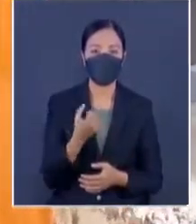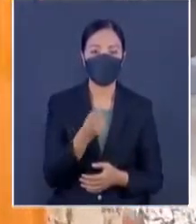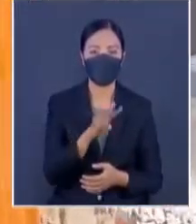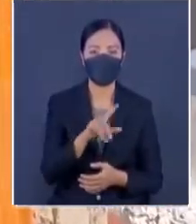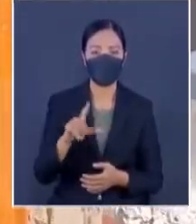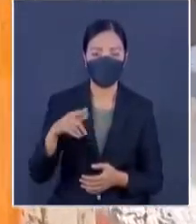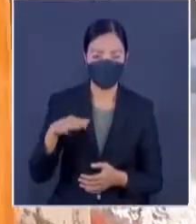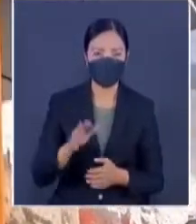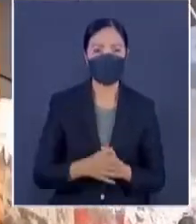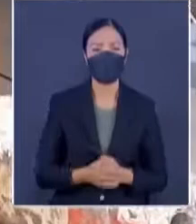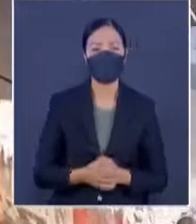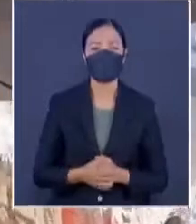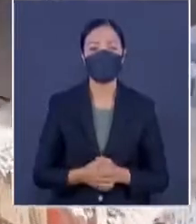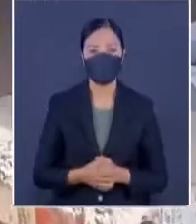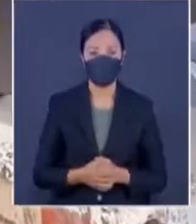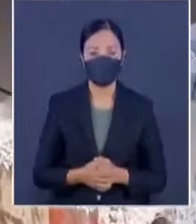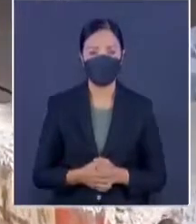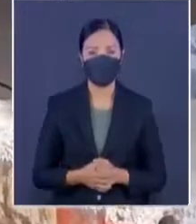14,176,339 บาท93สตางค์ค่ะ